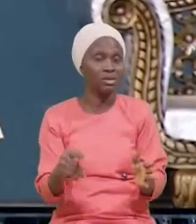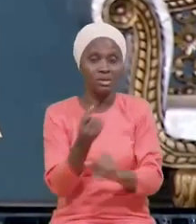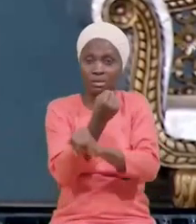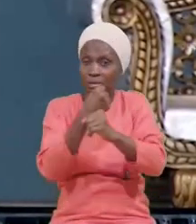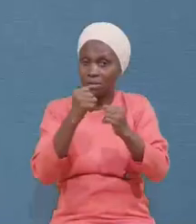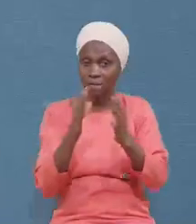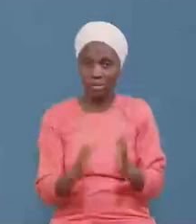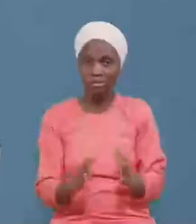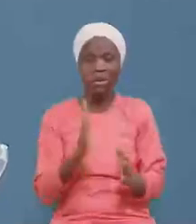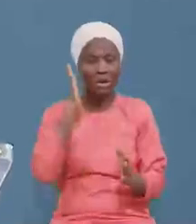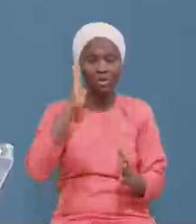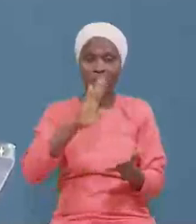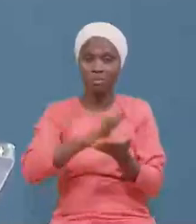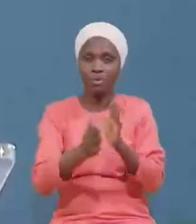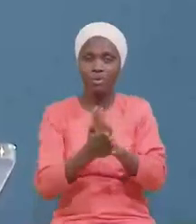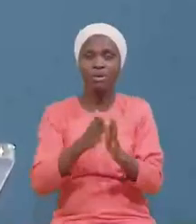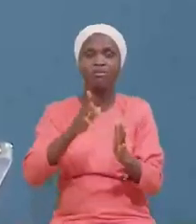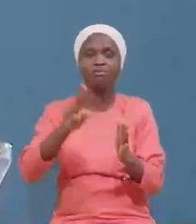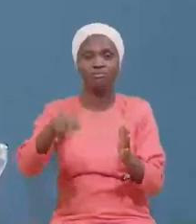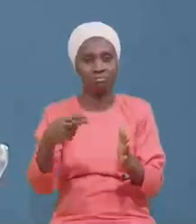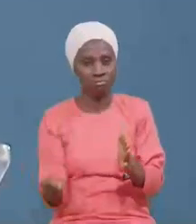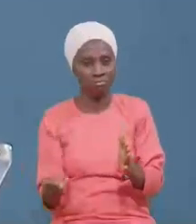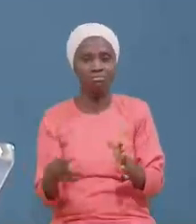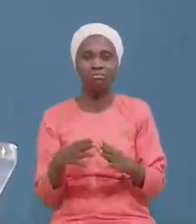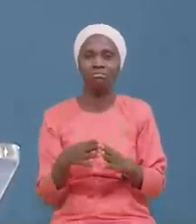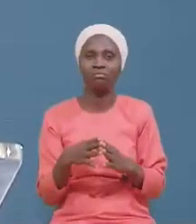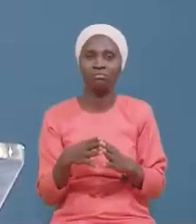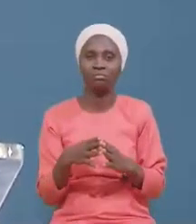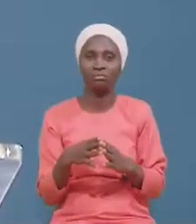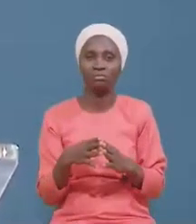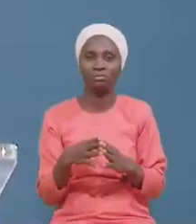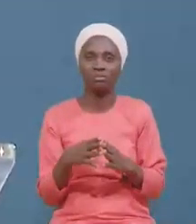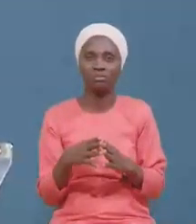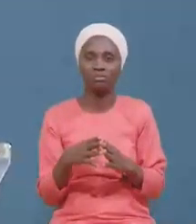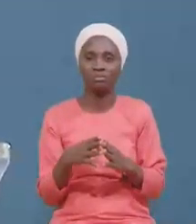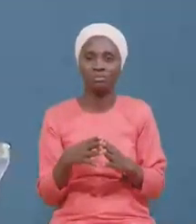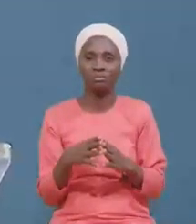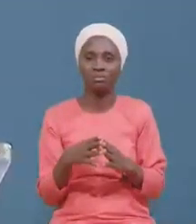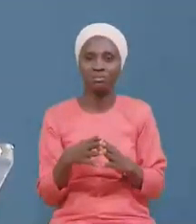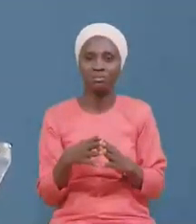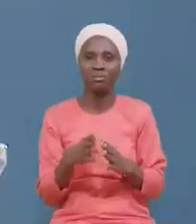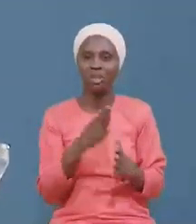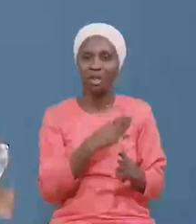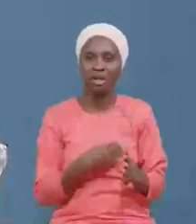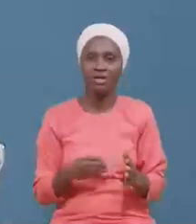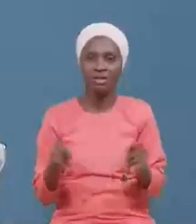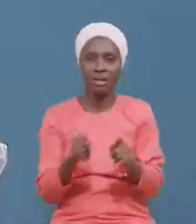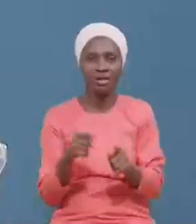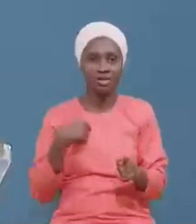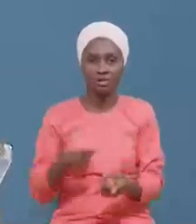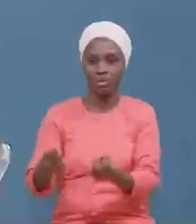Christmas, Noël, sans le sauveur sera insignifiant. C'est pourquoi nous sommes venus célébrer.